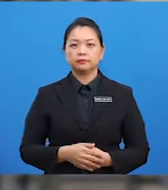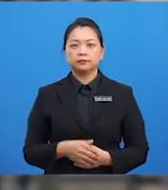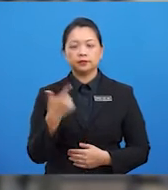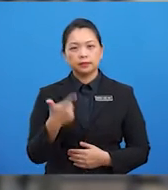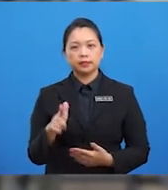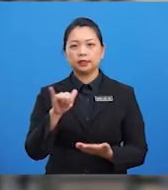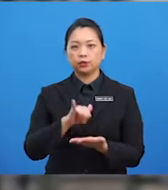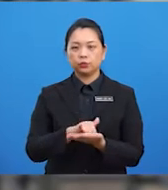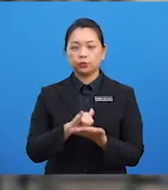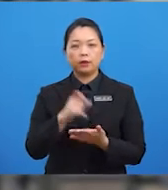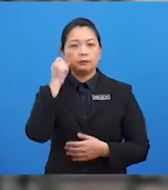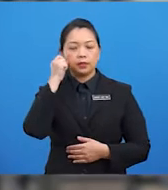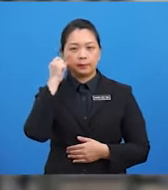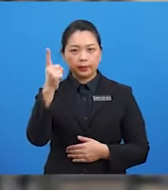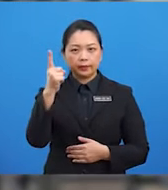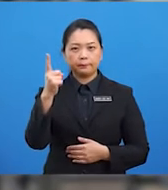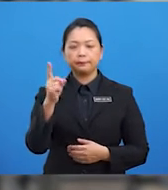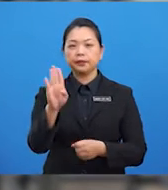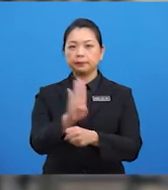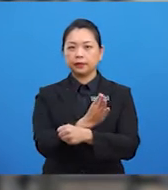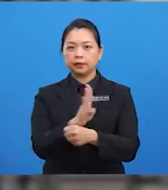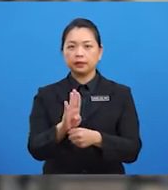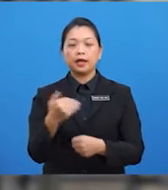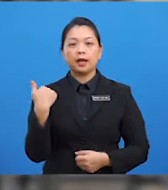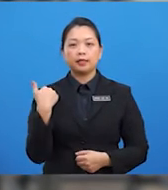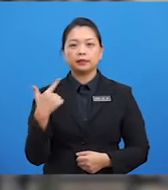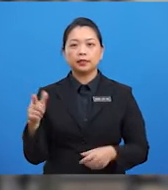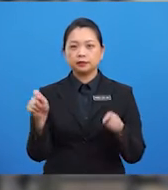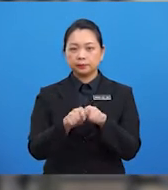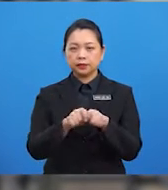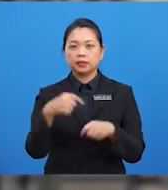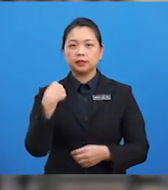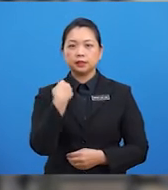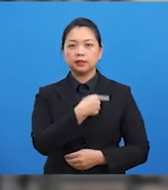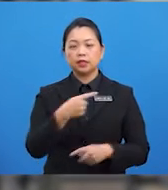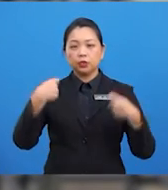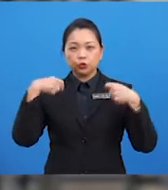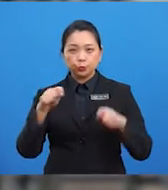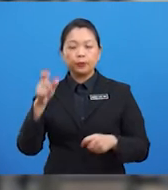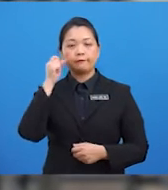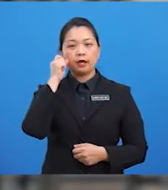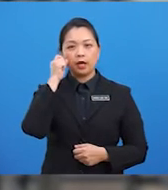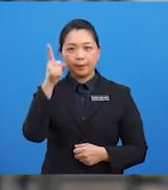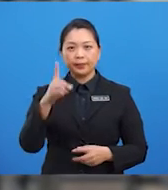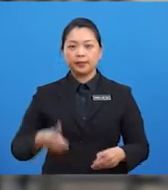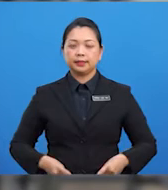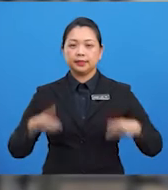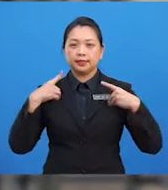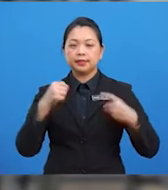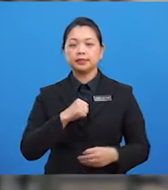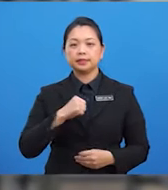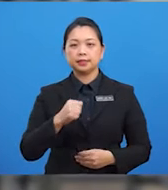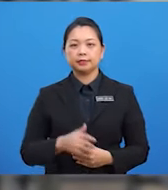Selain itu, memahami perniagaan adalah seperti kita cuba memahami diri